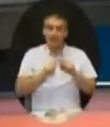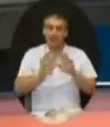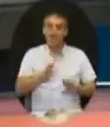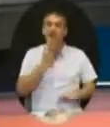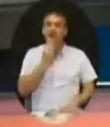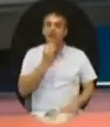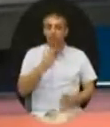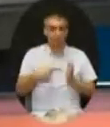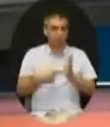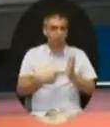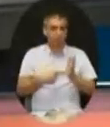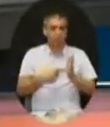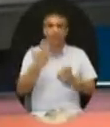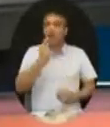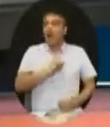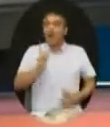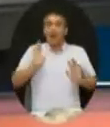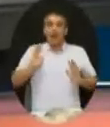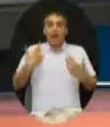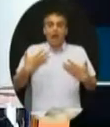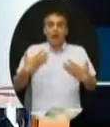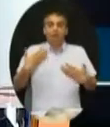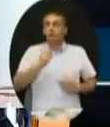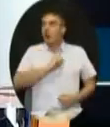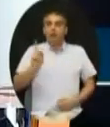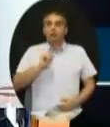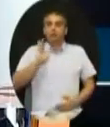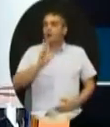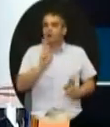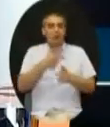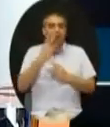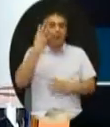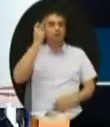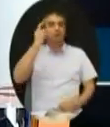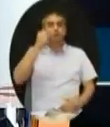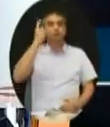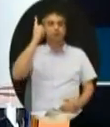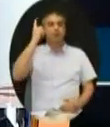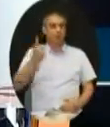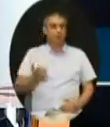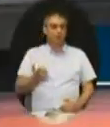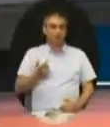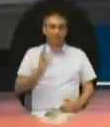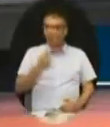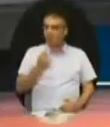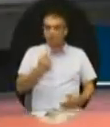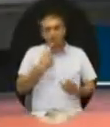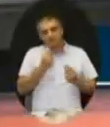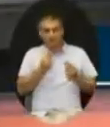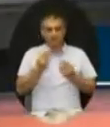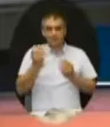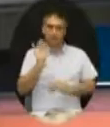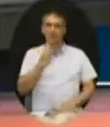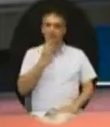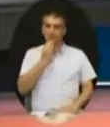או ביטויים אנטישמיות, זה היה איסור מוחלט, זה היה טאבו. לא יכולת במשך 50-60 שנה אפילו לרמוז